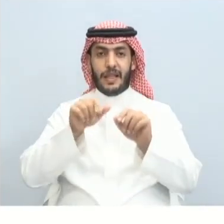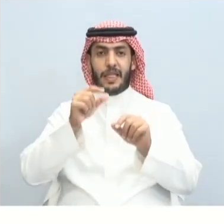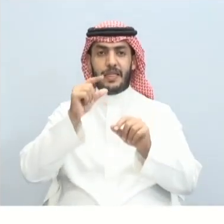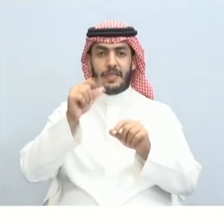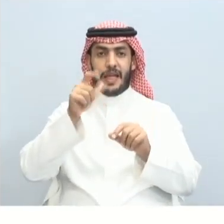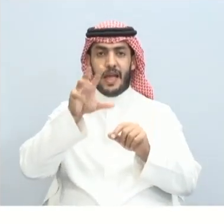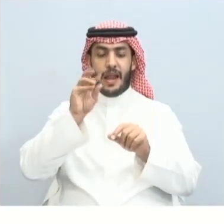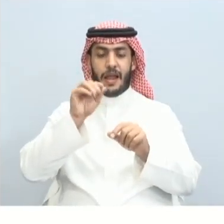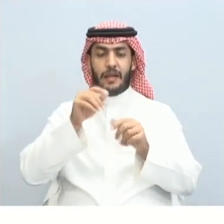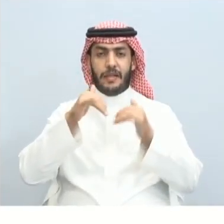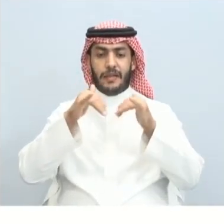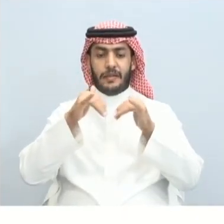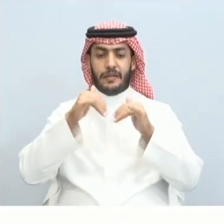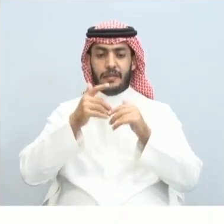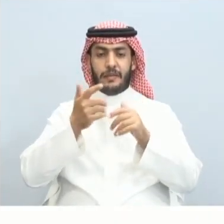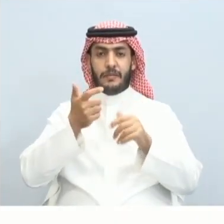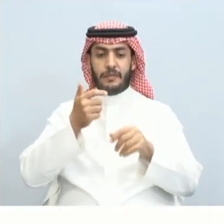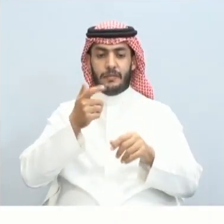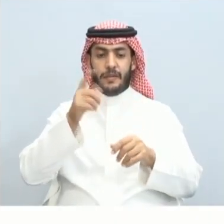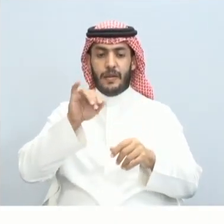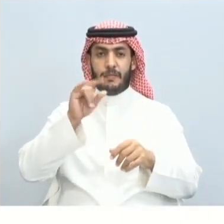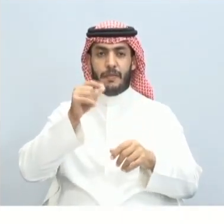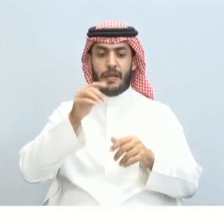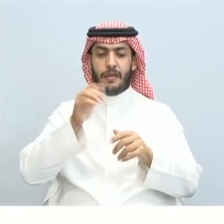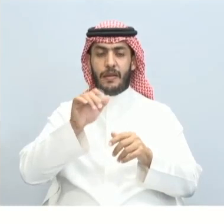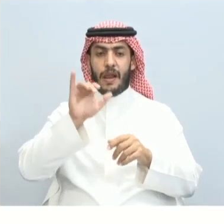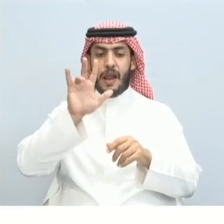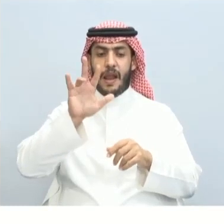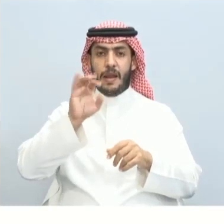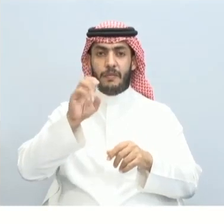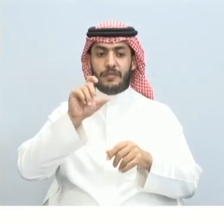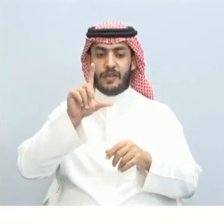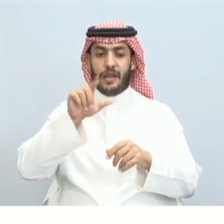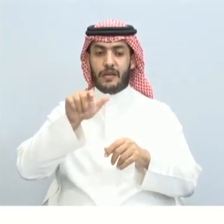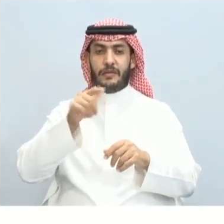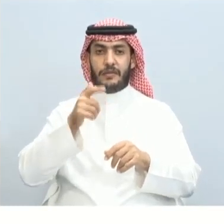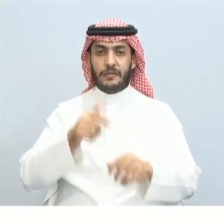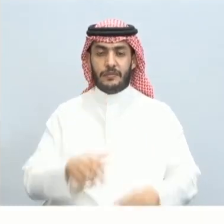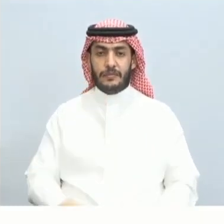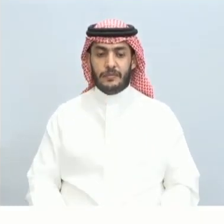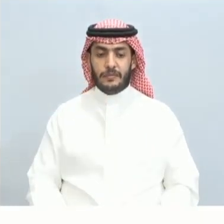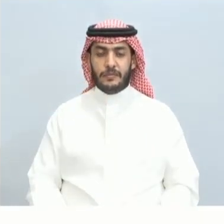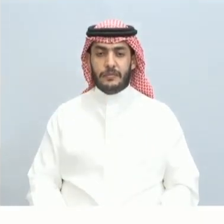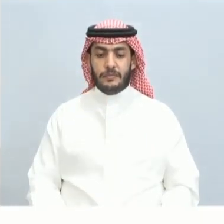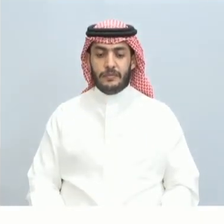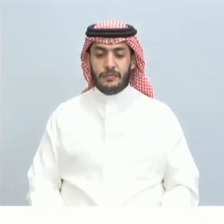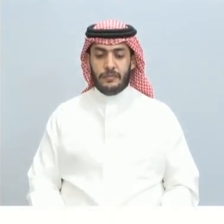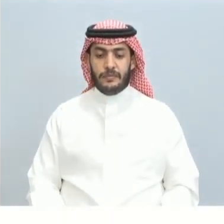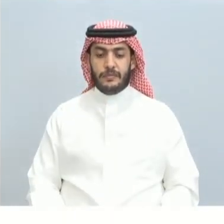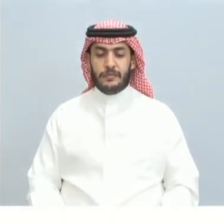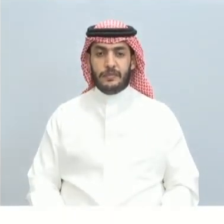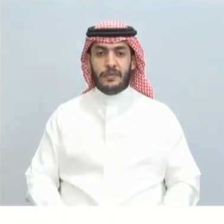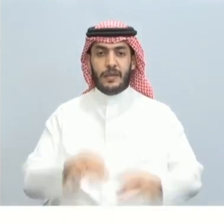الداله وايضا المدام المجال كما تعلمنا سابقا نعم المجال هنا